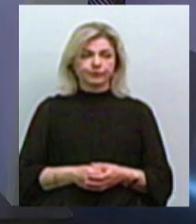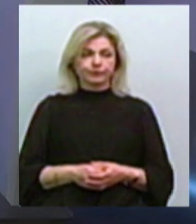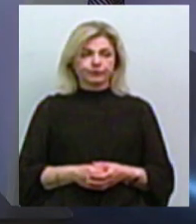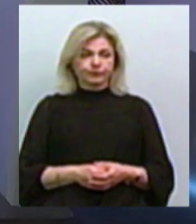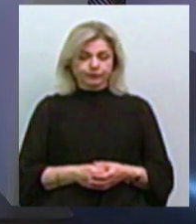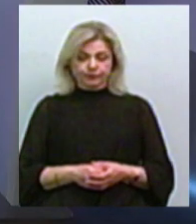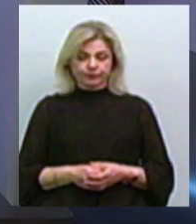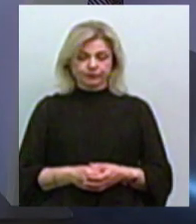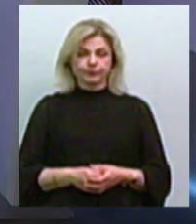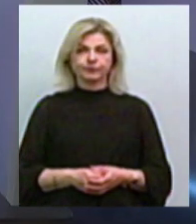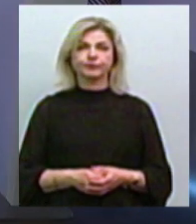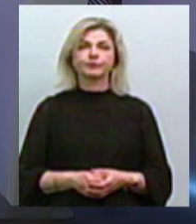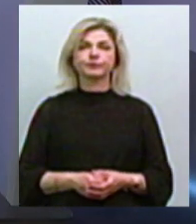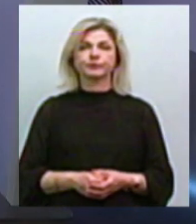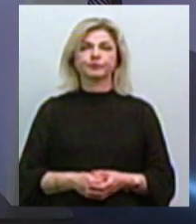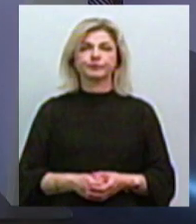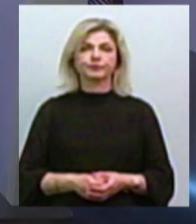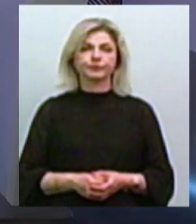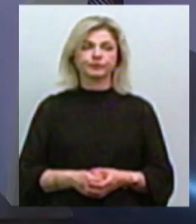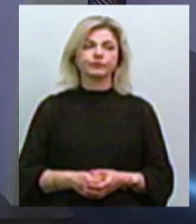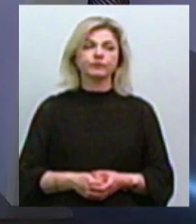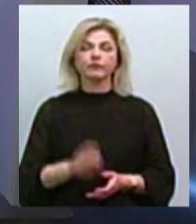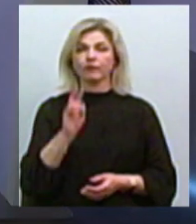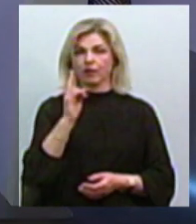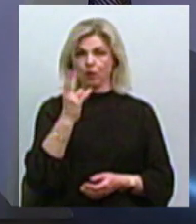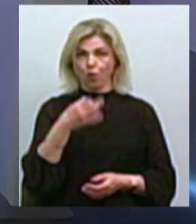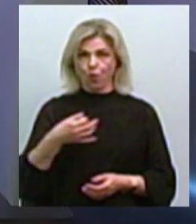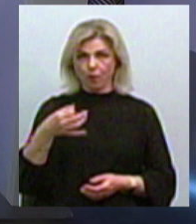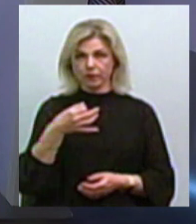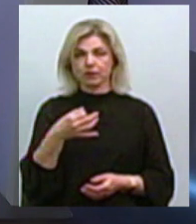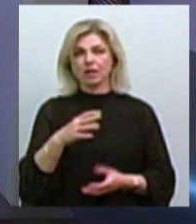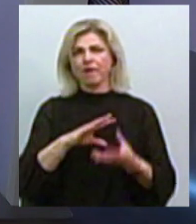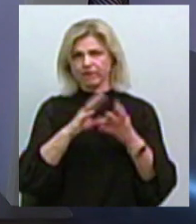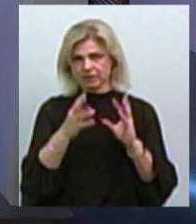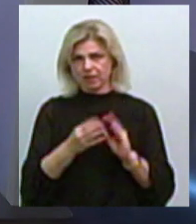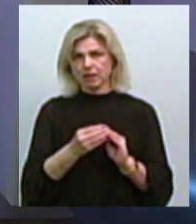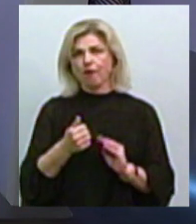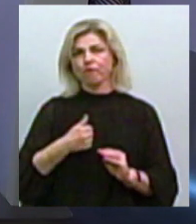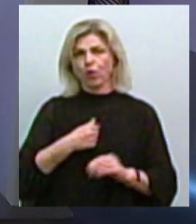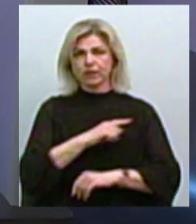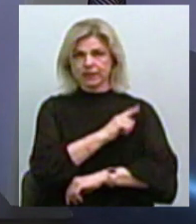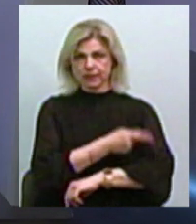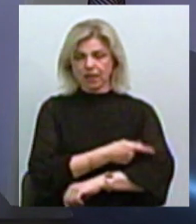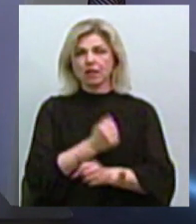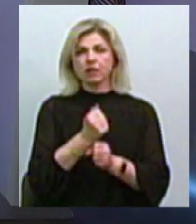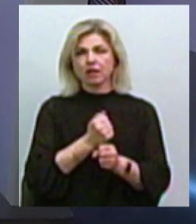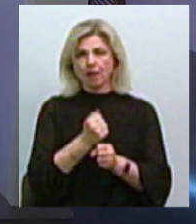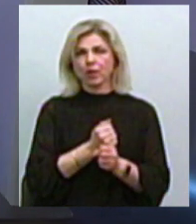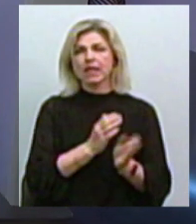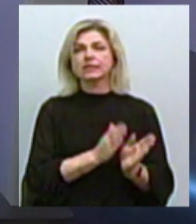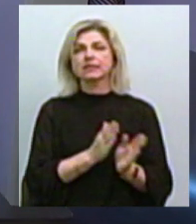запитання. Значить, у нас в Миколаївській області, та й взагалі в Збройних силах, розроблена ціла